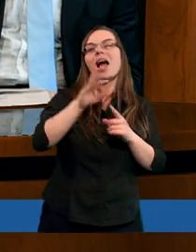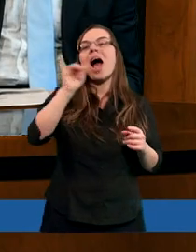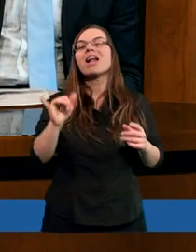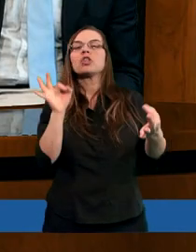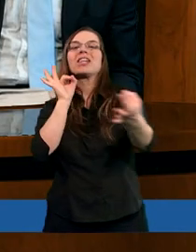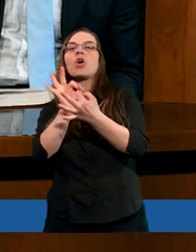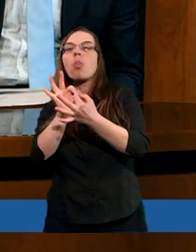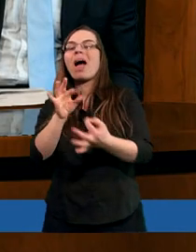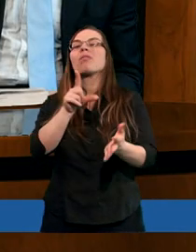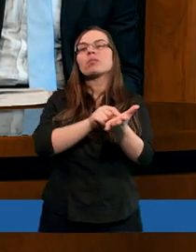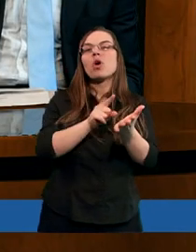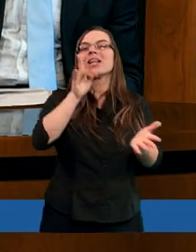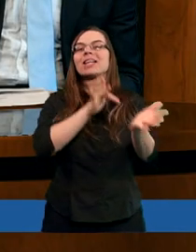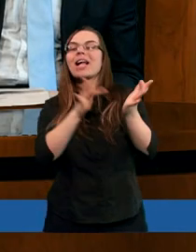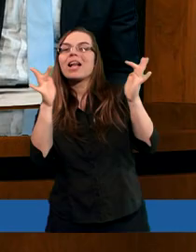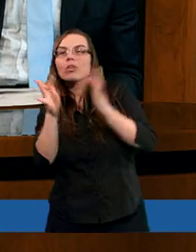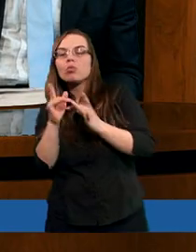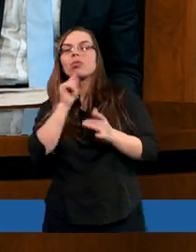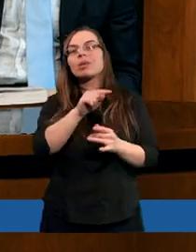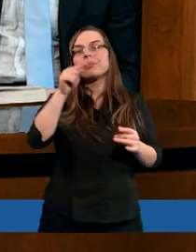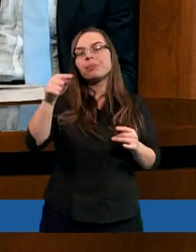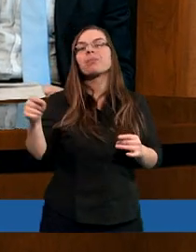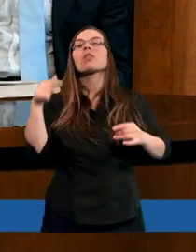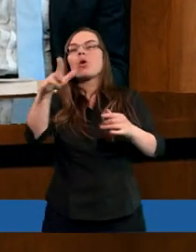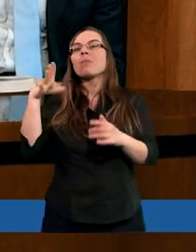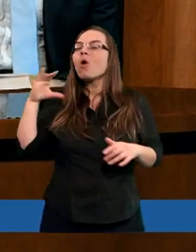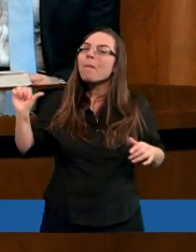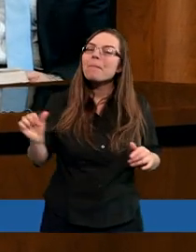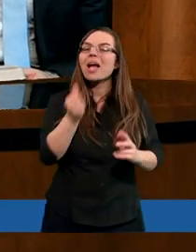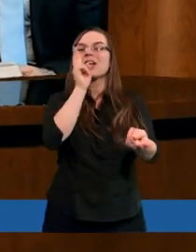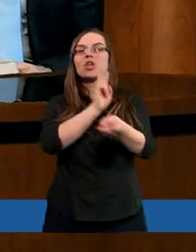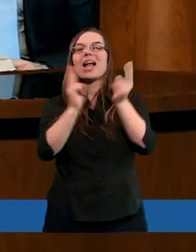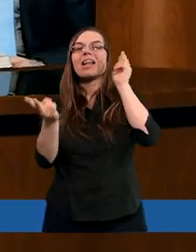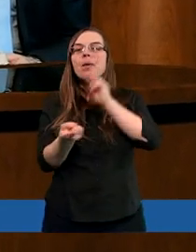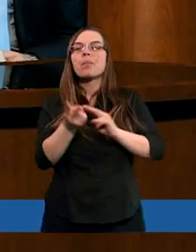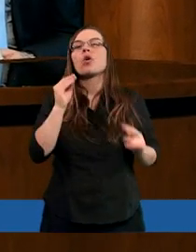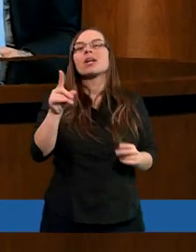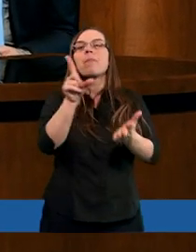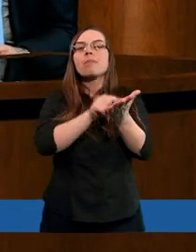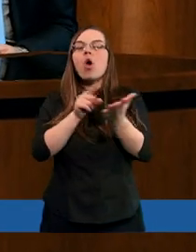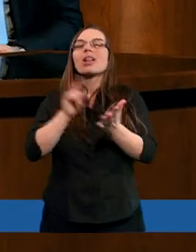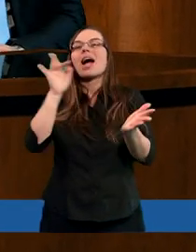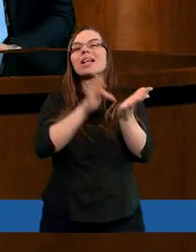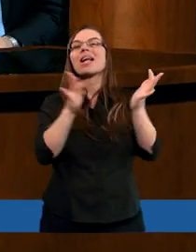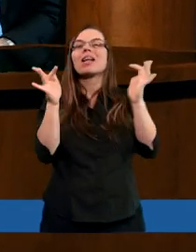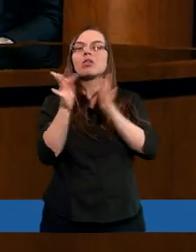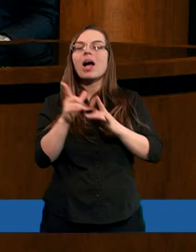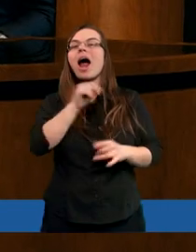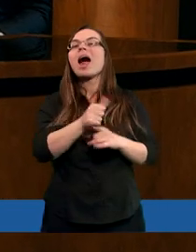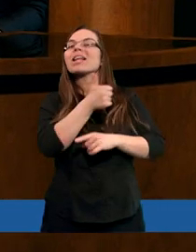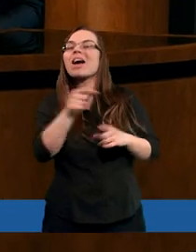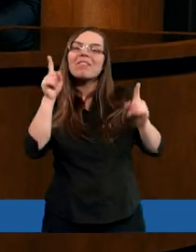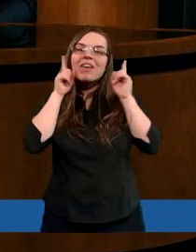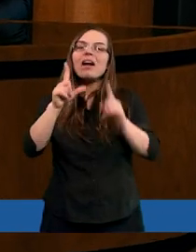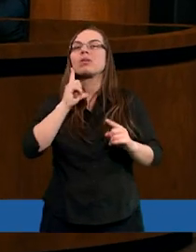skontaktował Piotra z Jezusem i to było pierwsze to spotkanie Piotra z Jezusem. Ale sam fakt, że